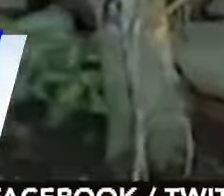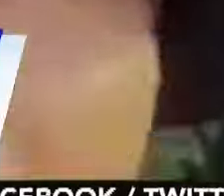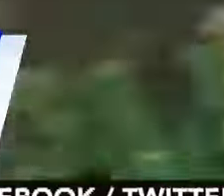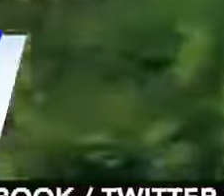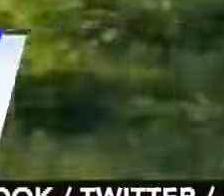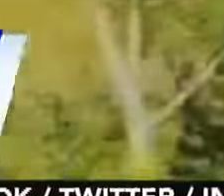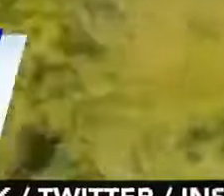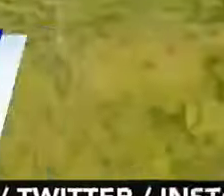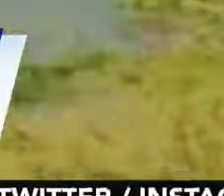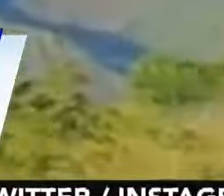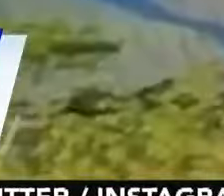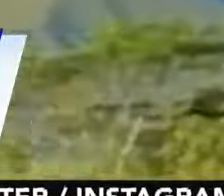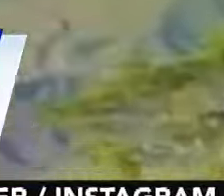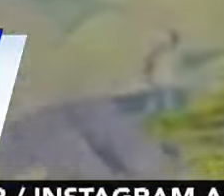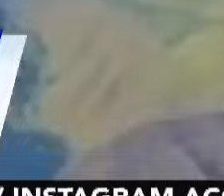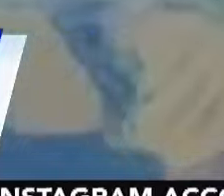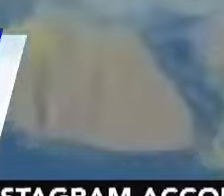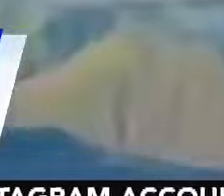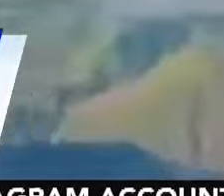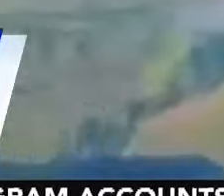ko.